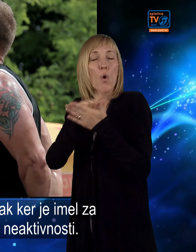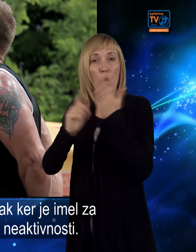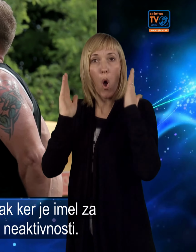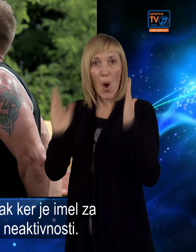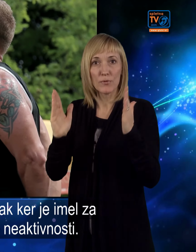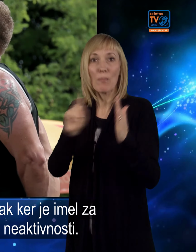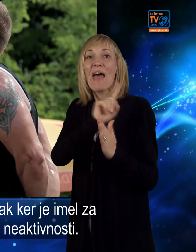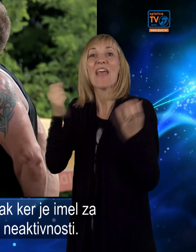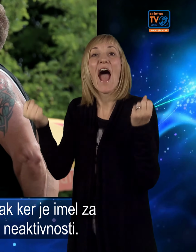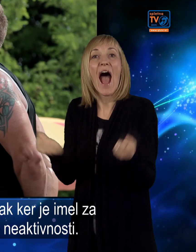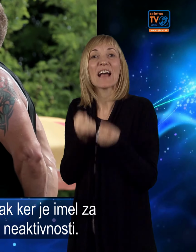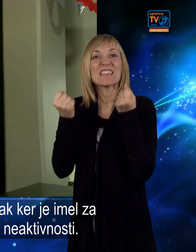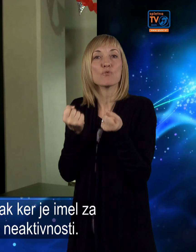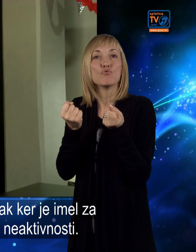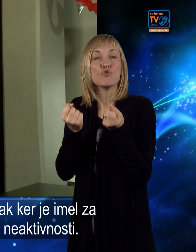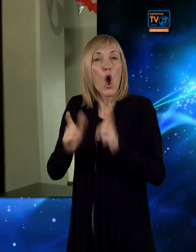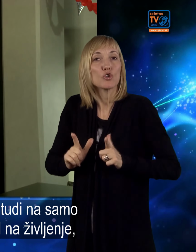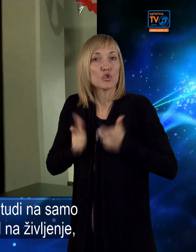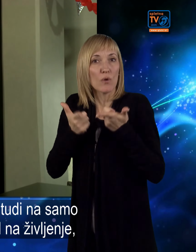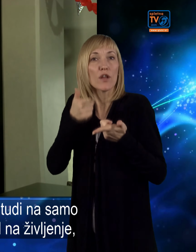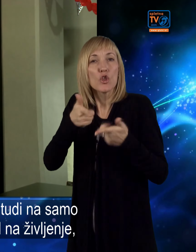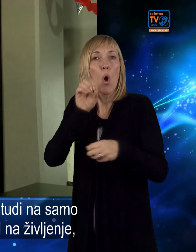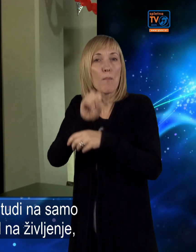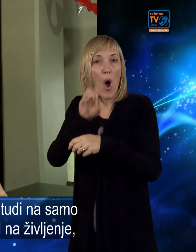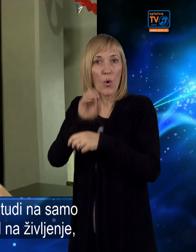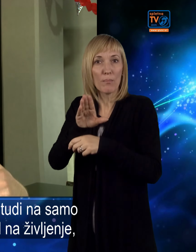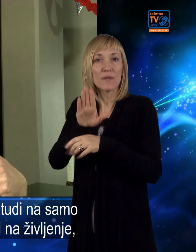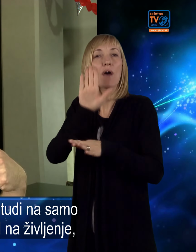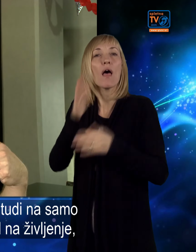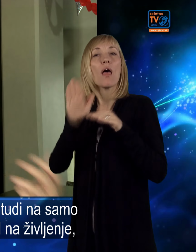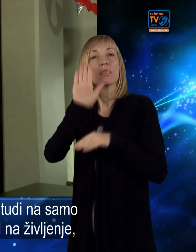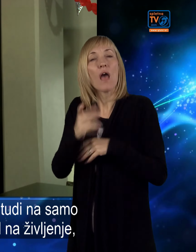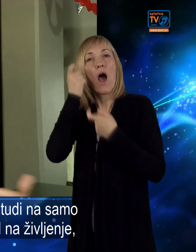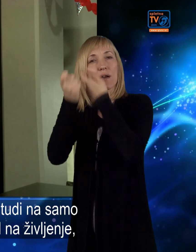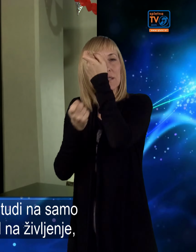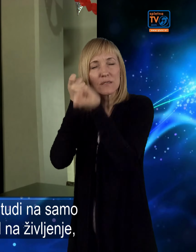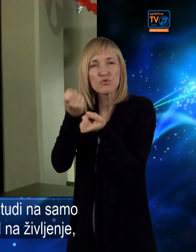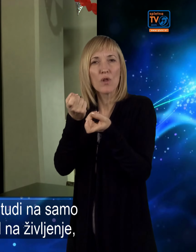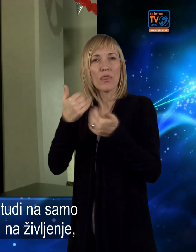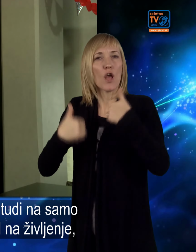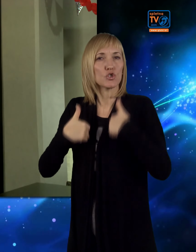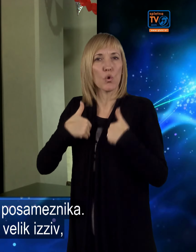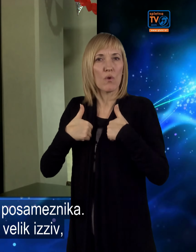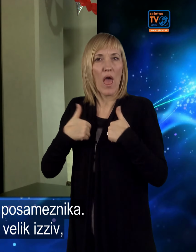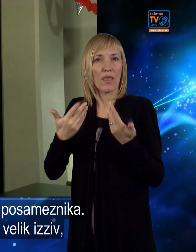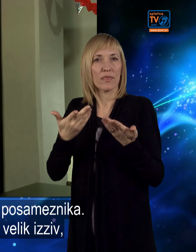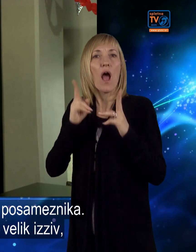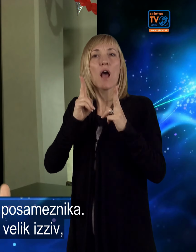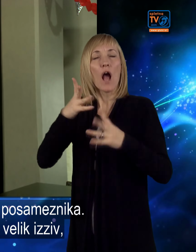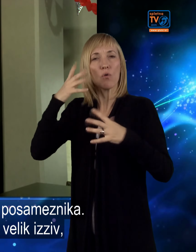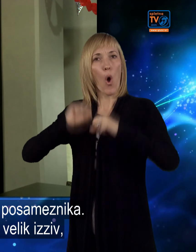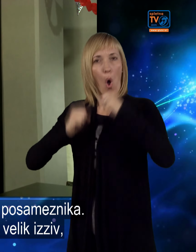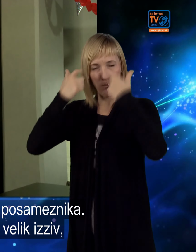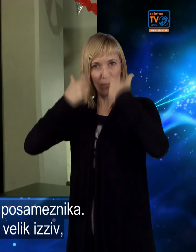dolgo obdobje neaktivnosti, kar dejansko vpliva že na samo razmišljanje, pogled na življenje, na